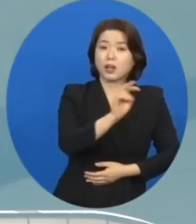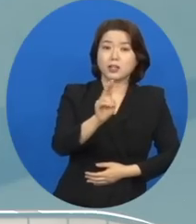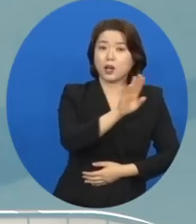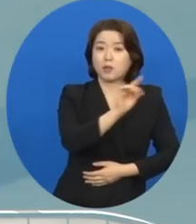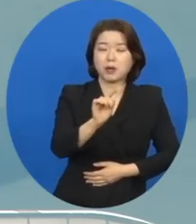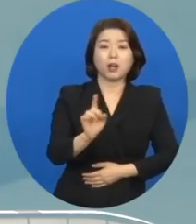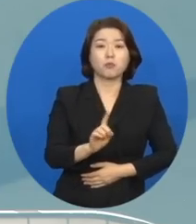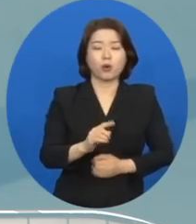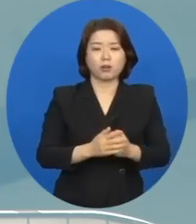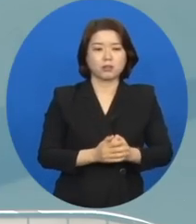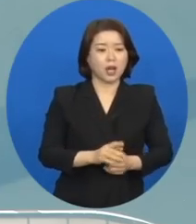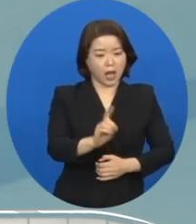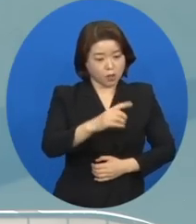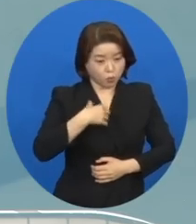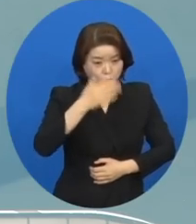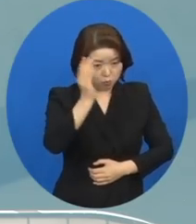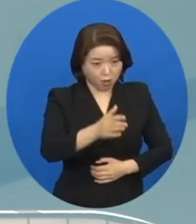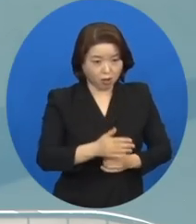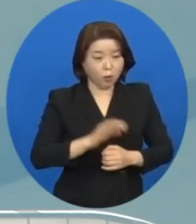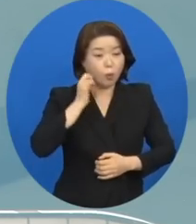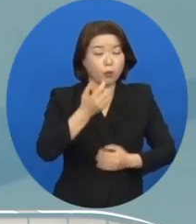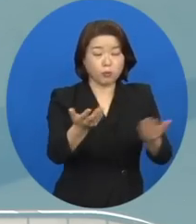걱정하냐? 뭐 어려운 일이냐 이게?